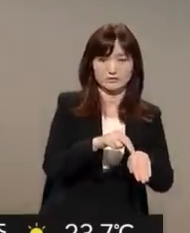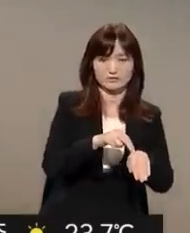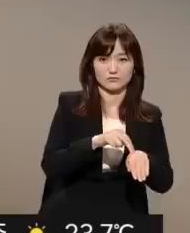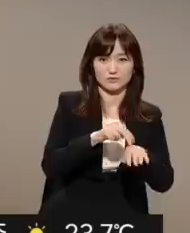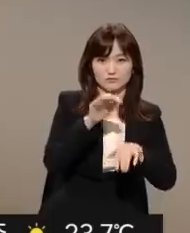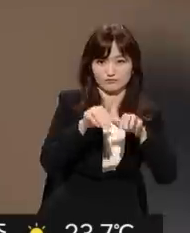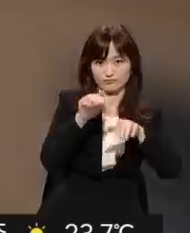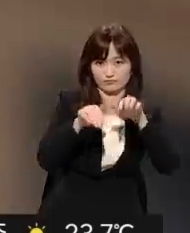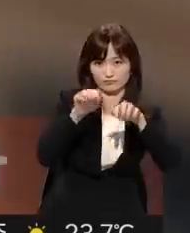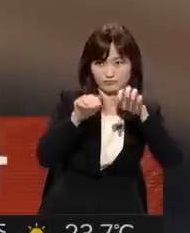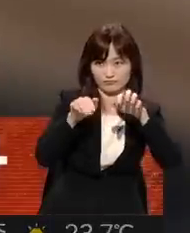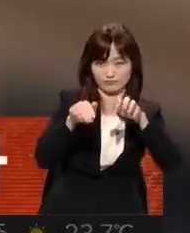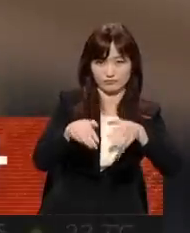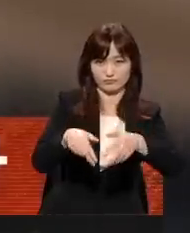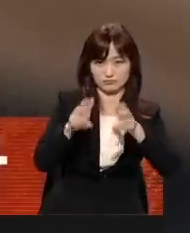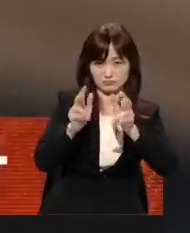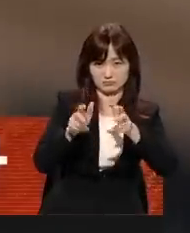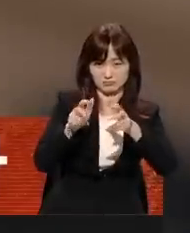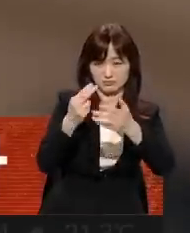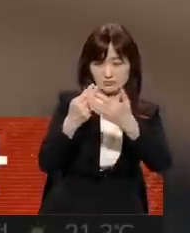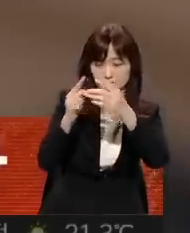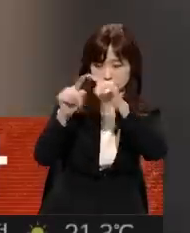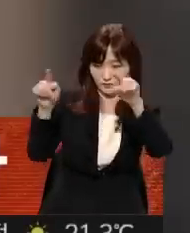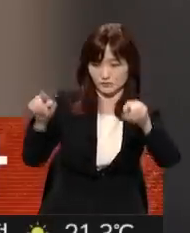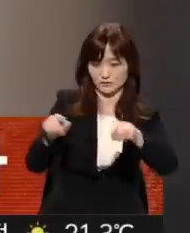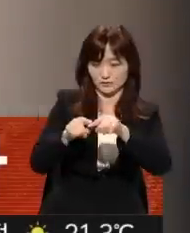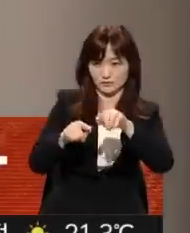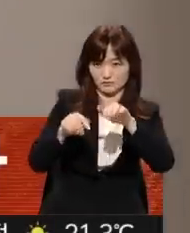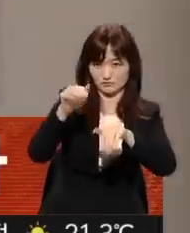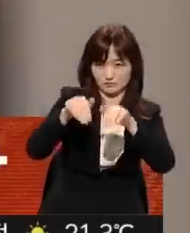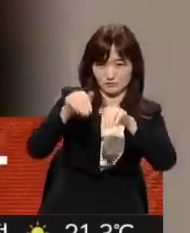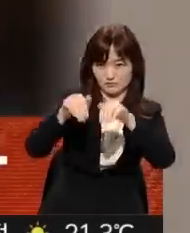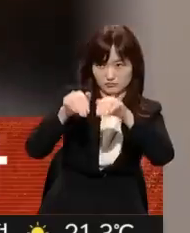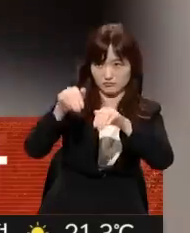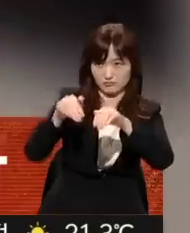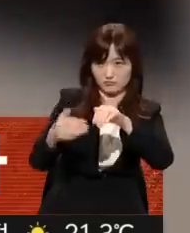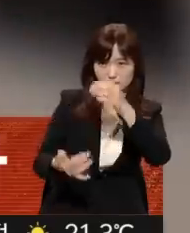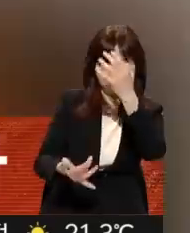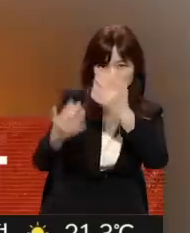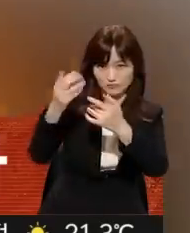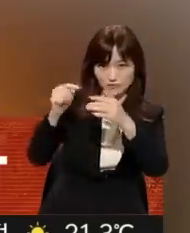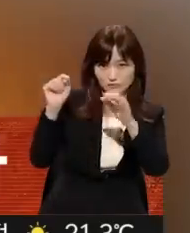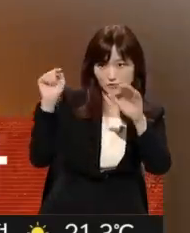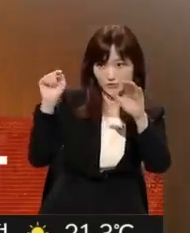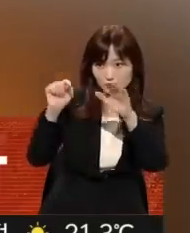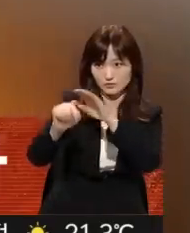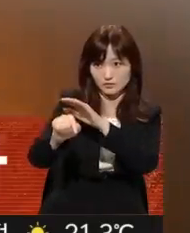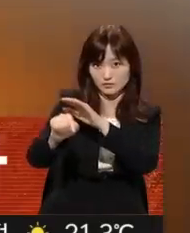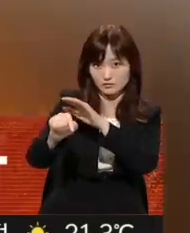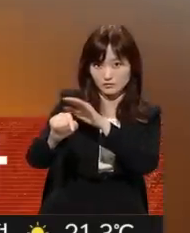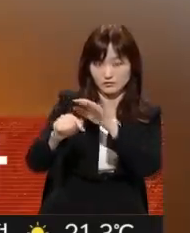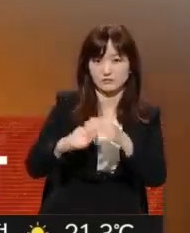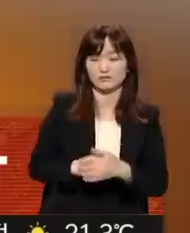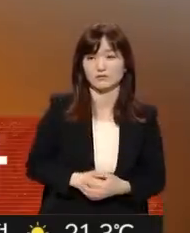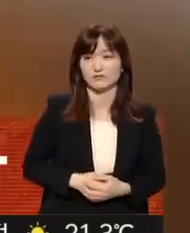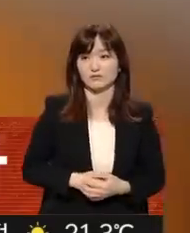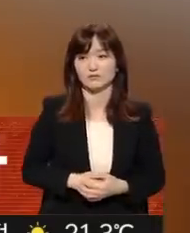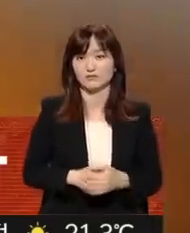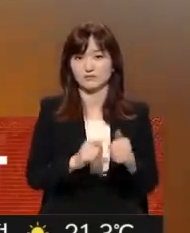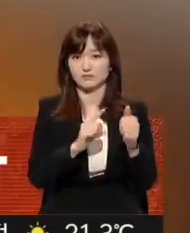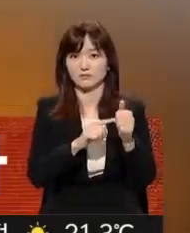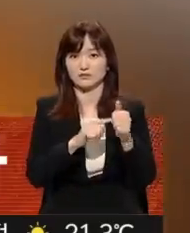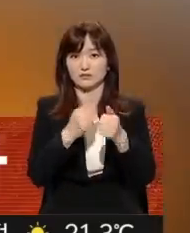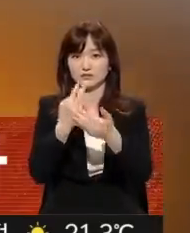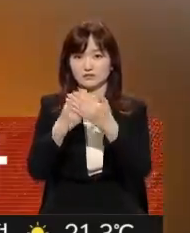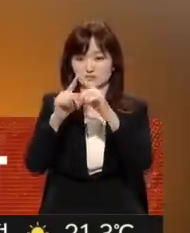올라갑니다. 실외기와 창문 틈을 밟아 천천히 불이 난 창문 쪽으로 이동을 하고 있는데요. 스파이더맨. 맞습니다. 남성은